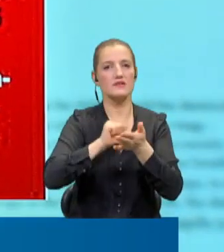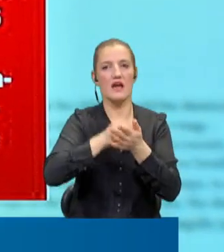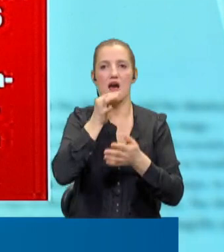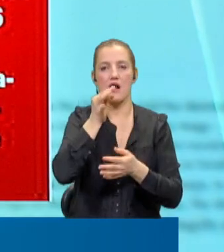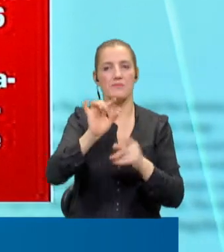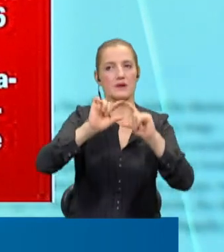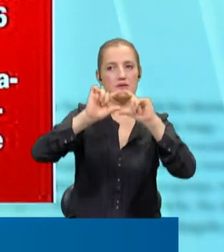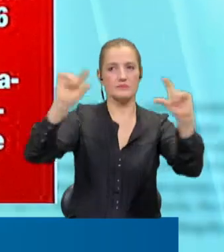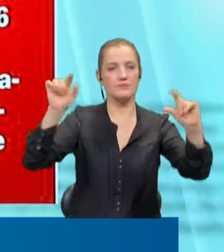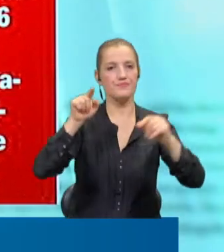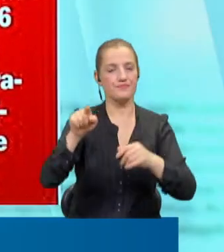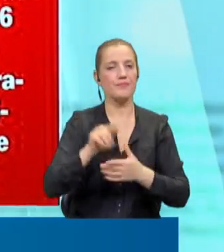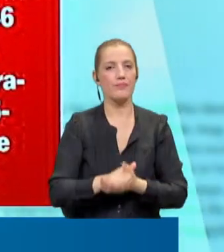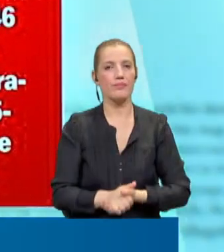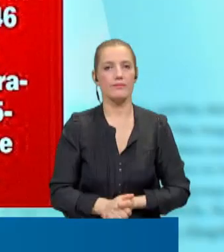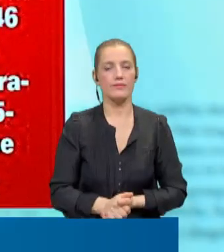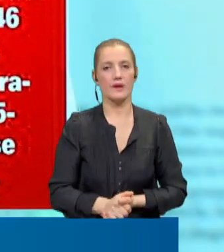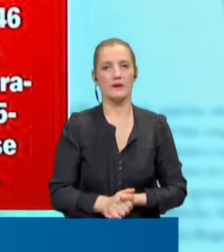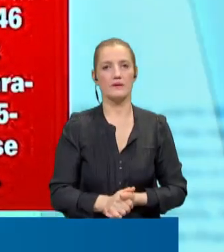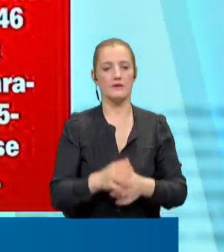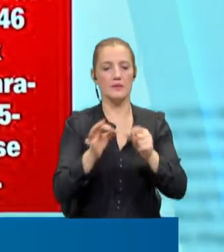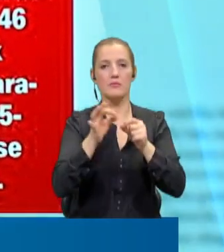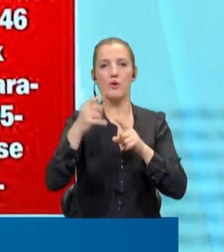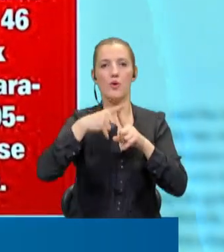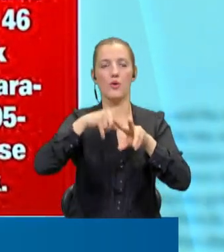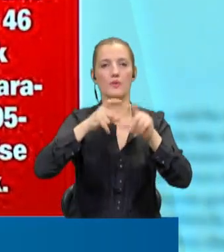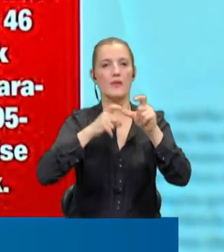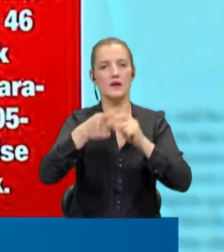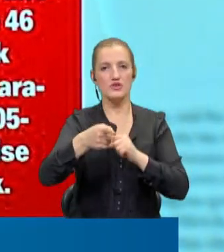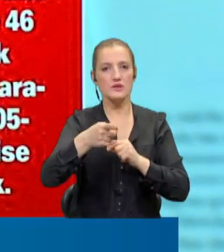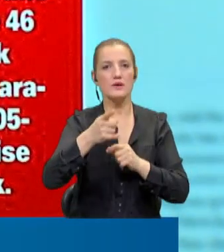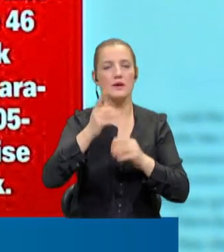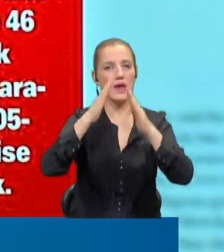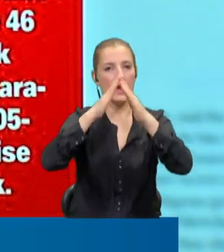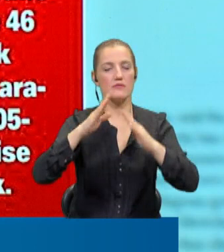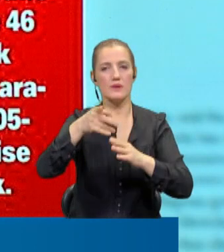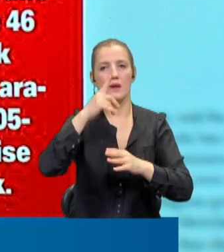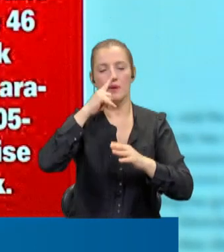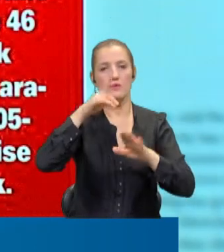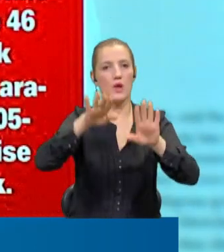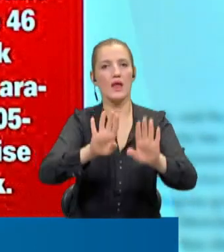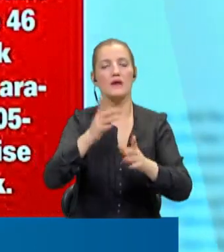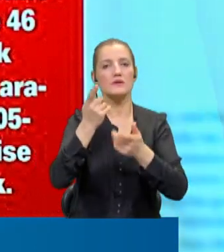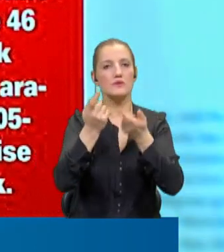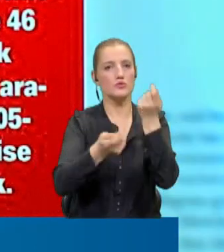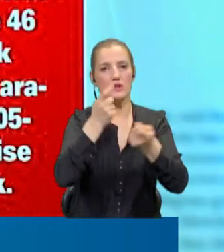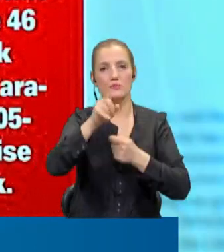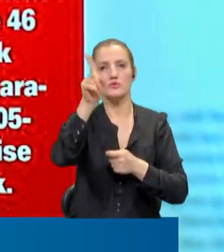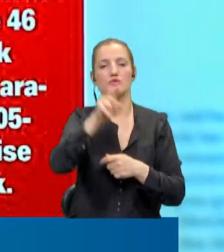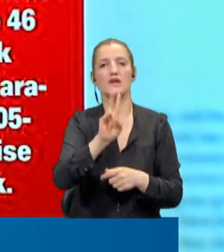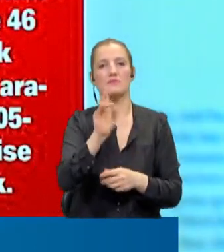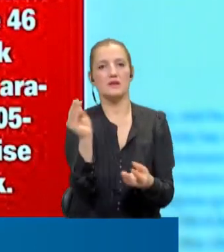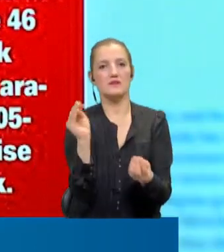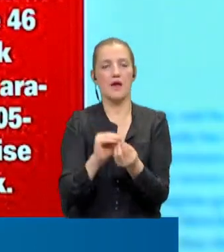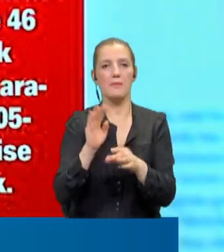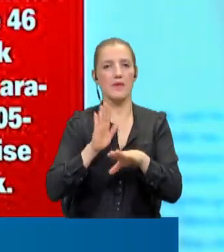haberi de Yenisini de paylaşmıyor olalım Botaş konutlarda kullanılan doğalgaz tarifesini yüzde yirmi beş arttırdı yani